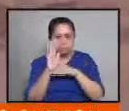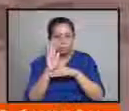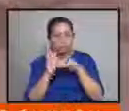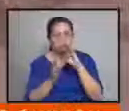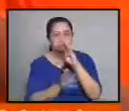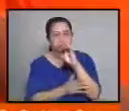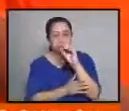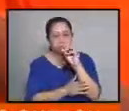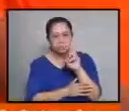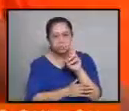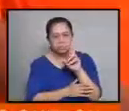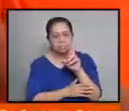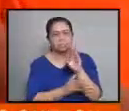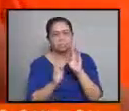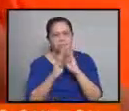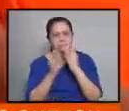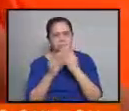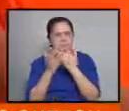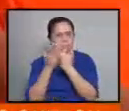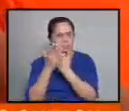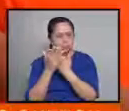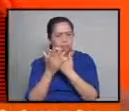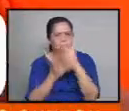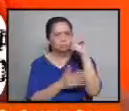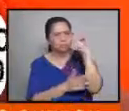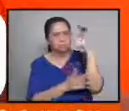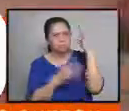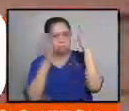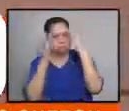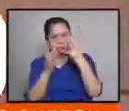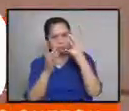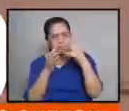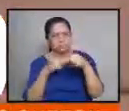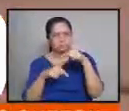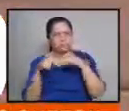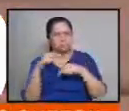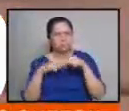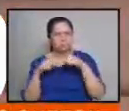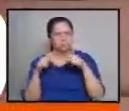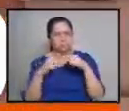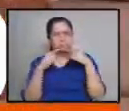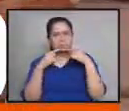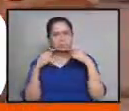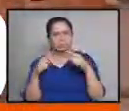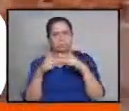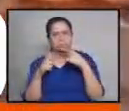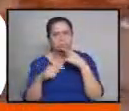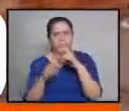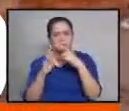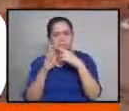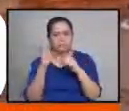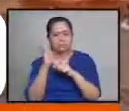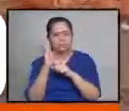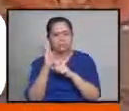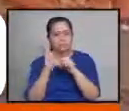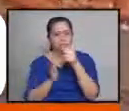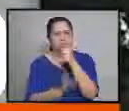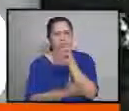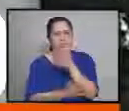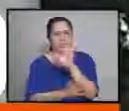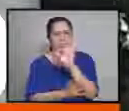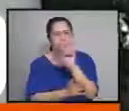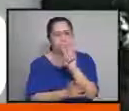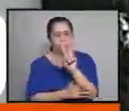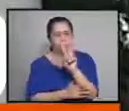Bucor. Ang Korte Suprema ang nagdesisyong gawing retroactive ang pagpapatupad ng Republic Act